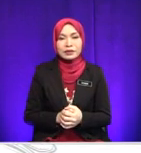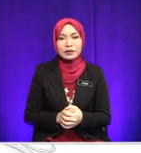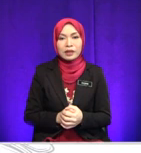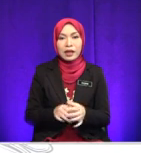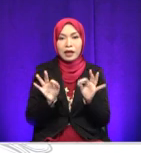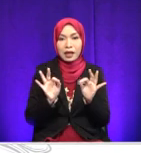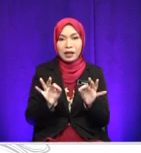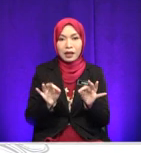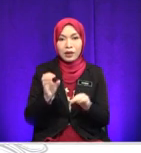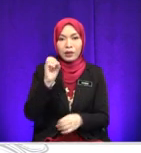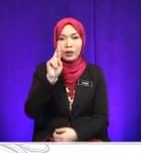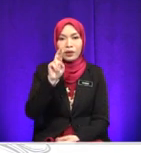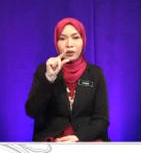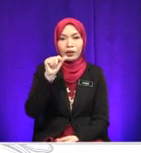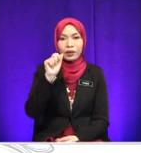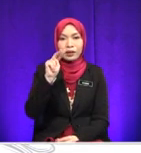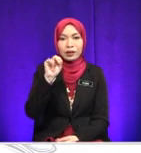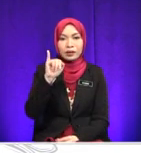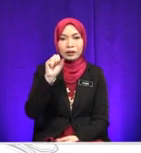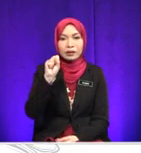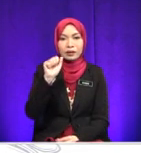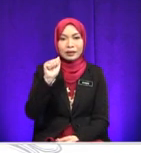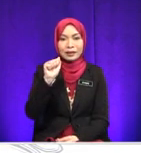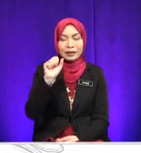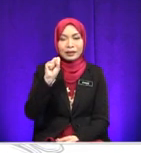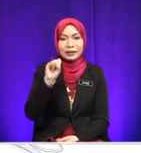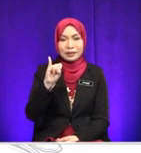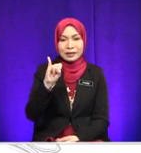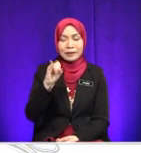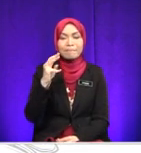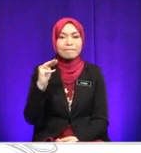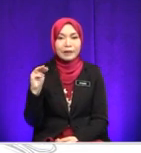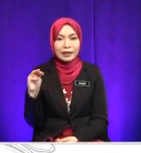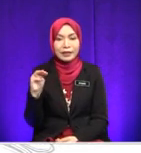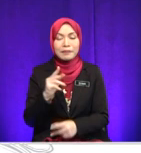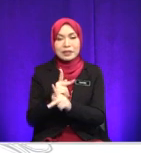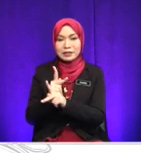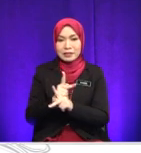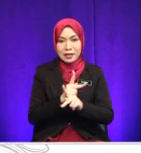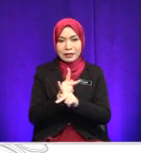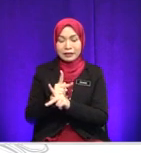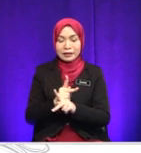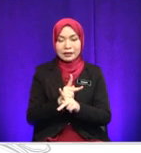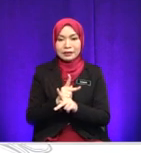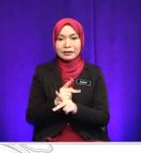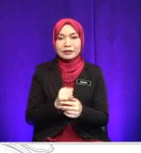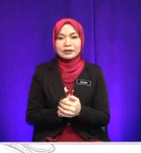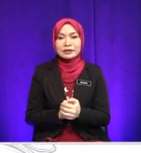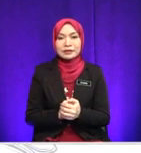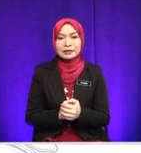menjaga kebajikan ahlinya supaya mereka boleh bekerja tanpa tekanan. Dan yang ketiga, ekstradisi.